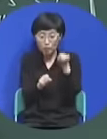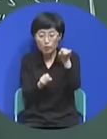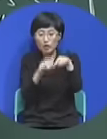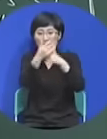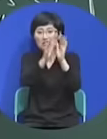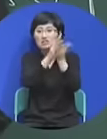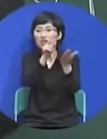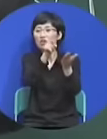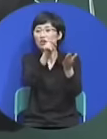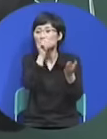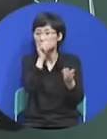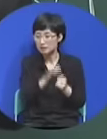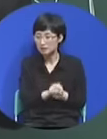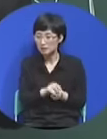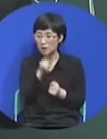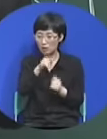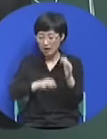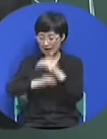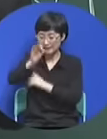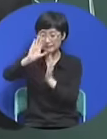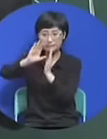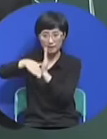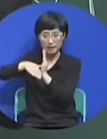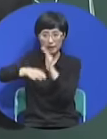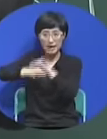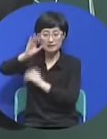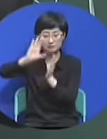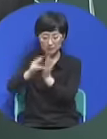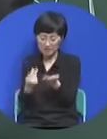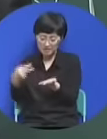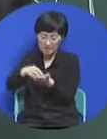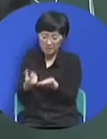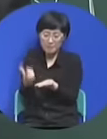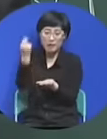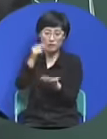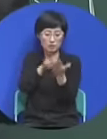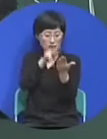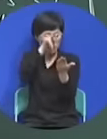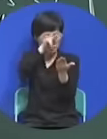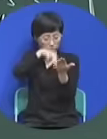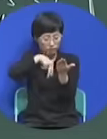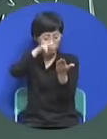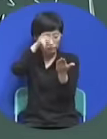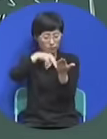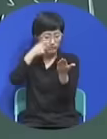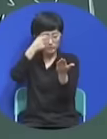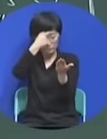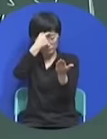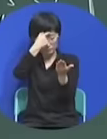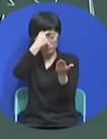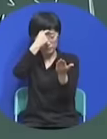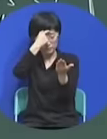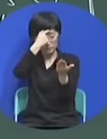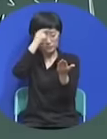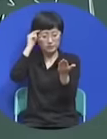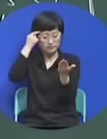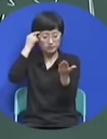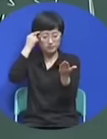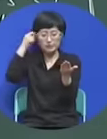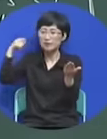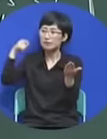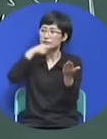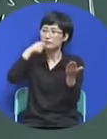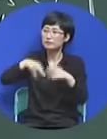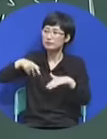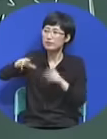祷告手册里面有祷告题目，还有圣经章节. 그거를 여러분이 아침에 깊이 한번 생각하고, 또 묵상하고, 얼마든지 양치질하고 일하면서 다 할 수 있어. 그럼